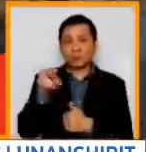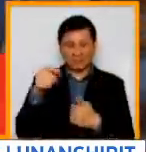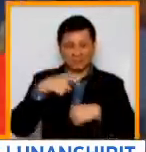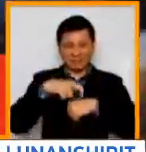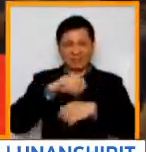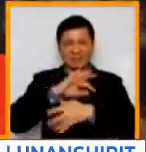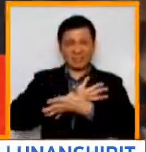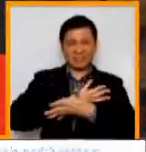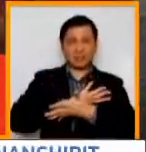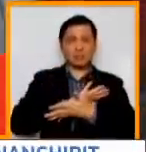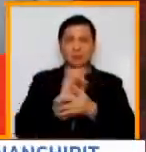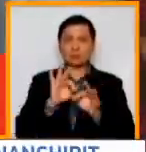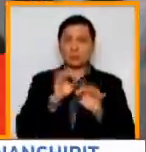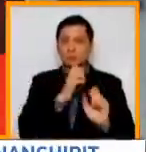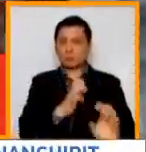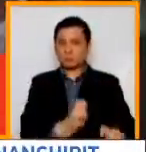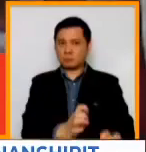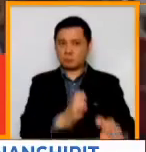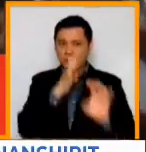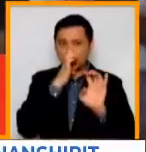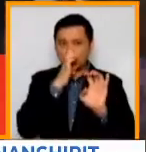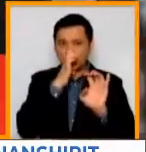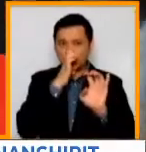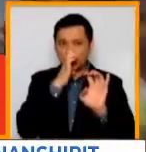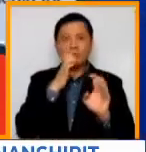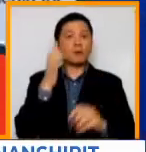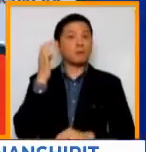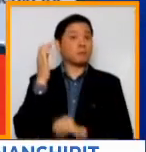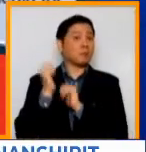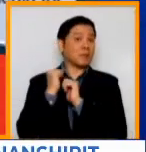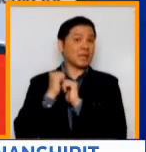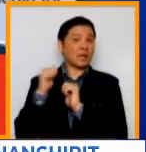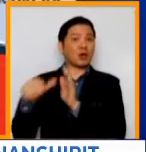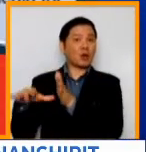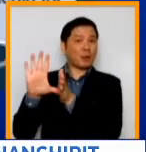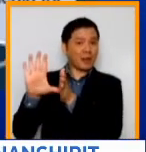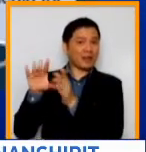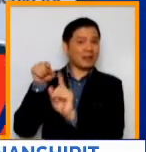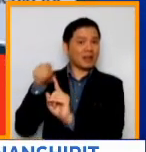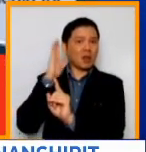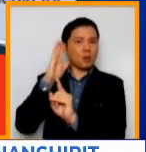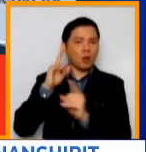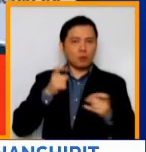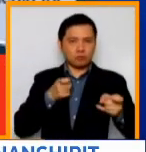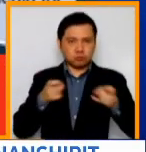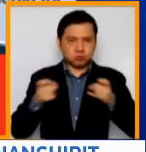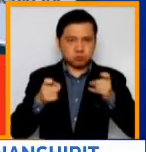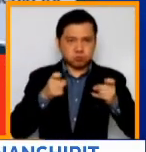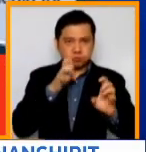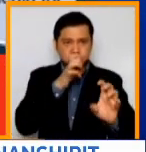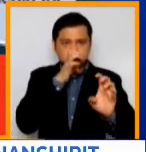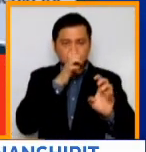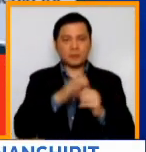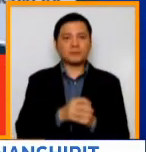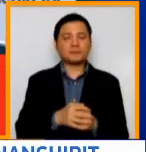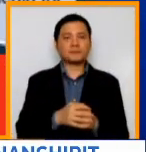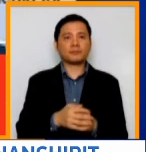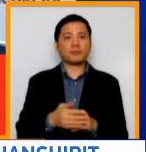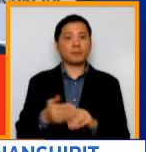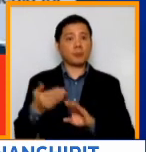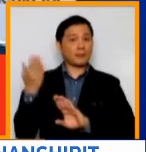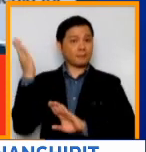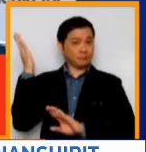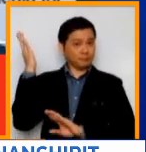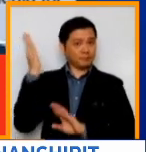magiging strict daw ang parents, este ang Comelec. Public displays of affection used to be part of the